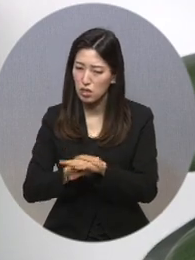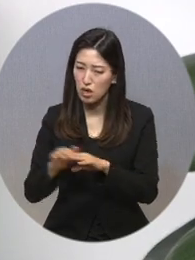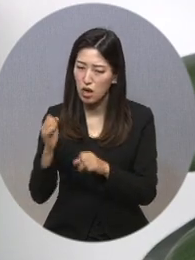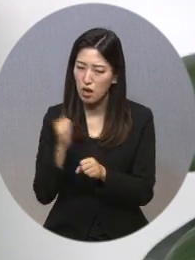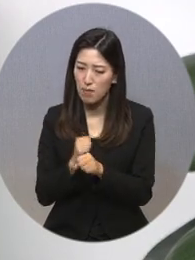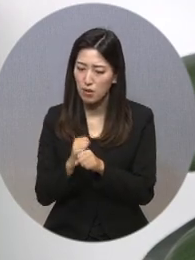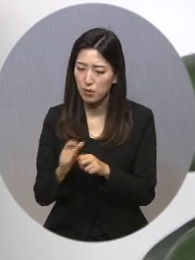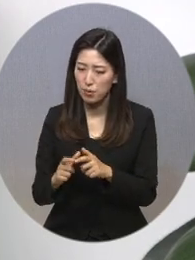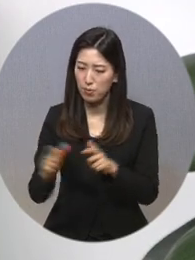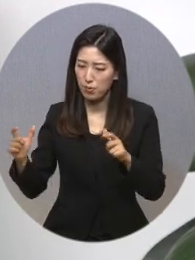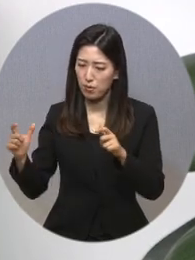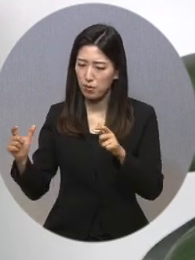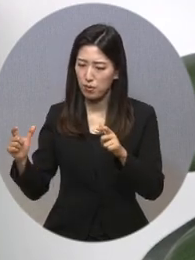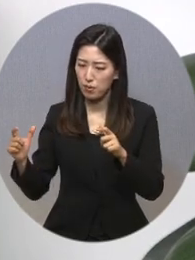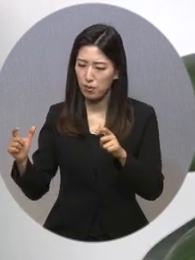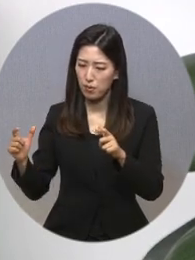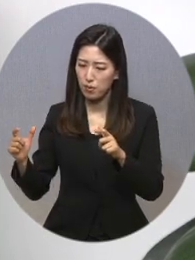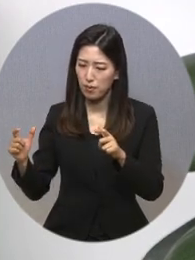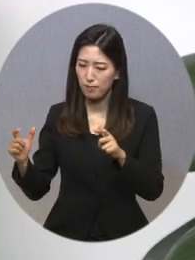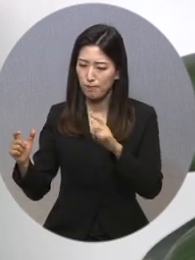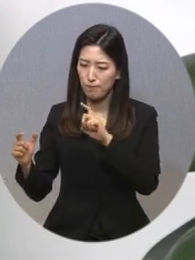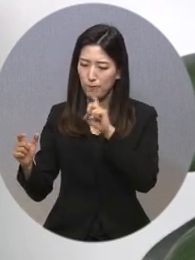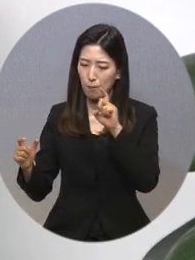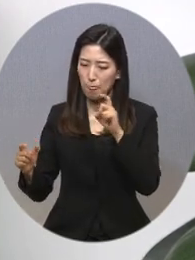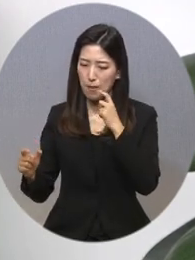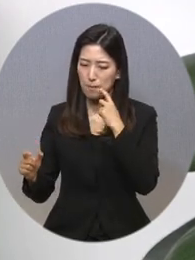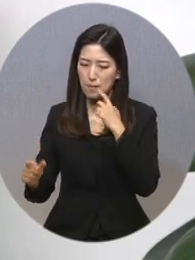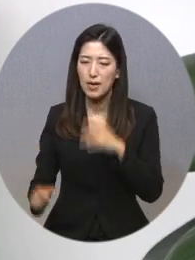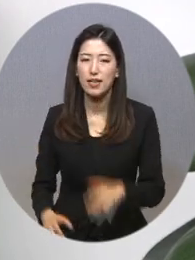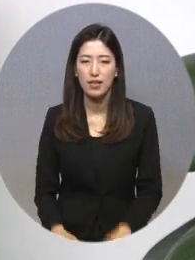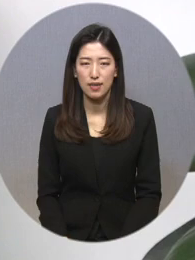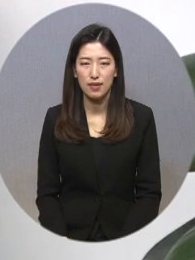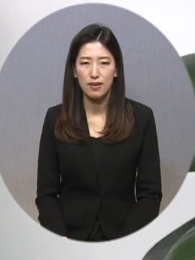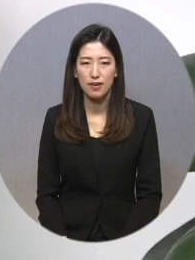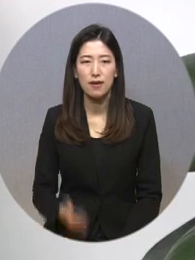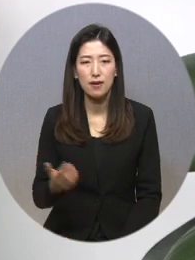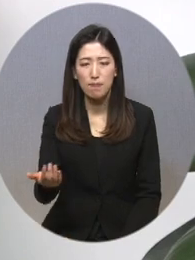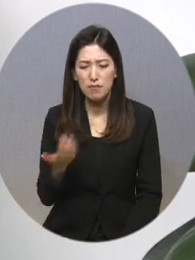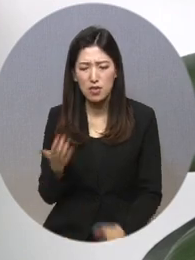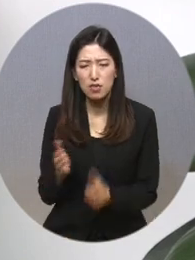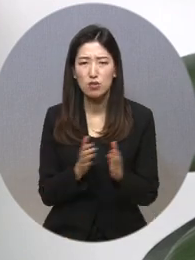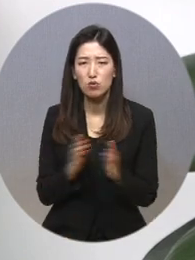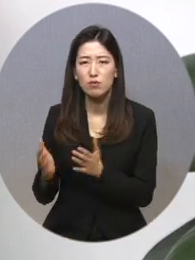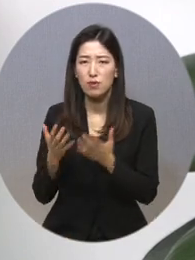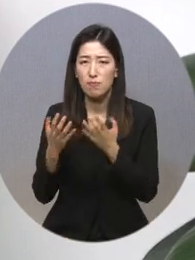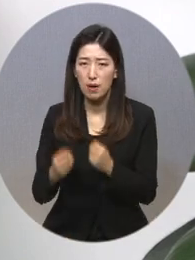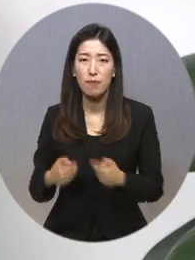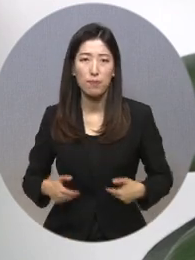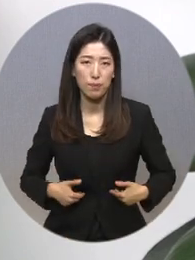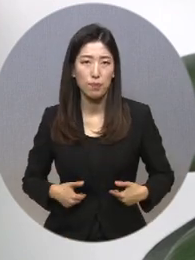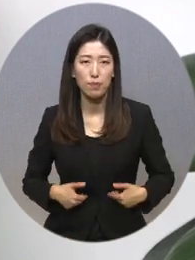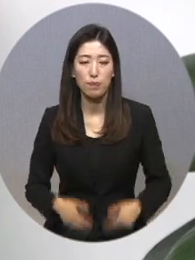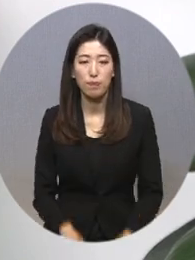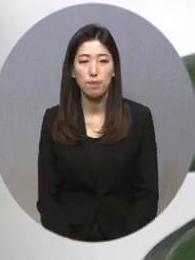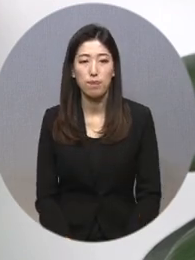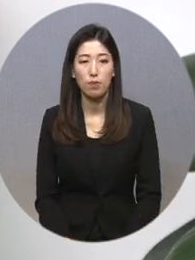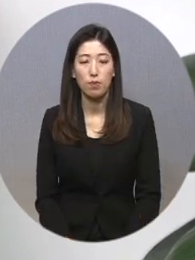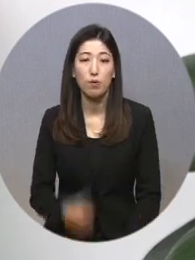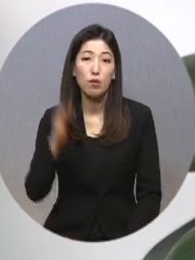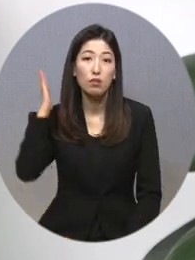있는가 하는 문제를 생각해 볼 때 우리 정말 준비해야 될 것이 많다고 생각합니다. 의정부에